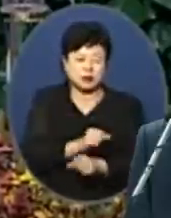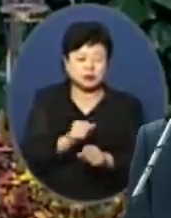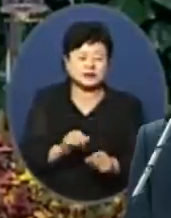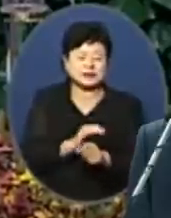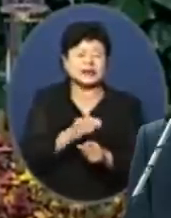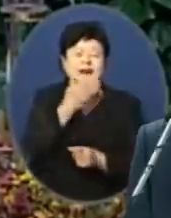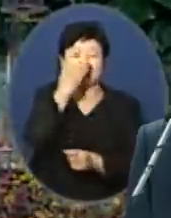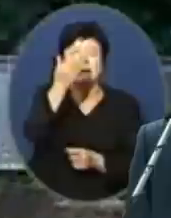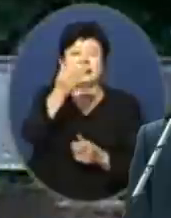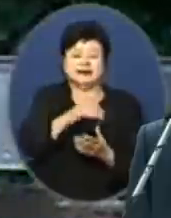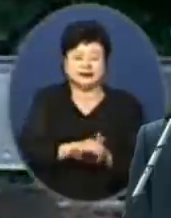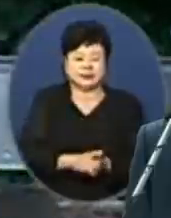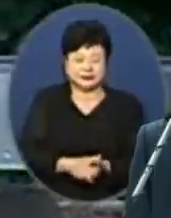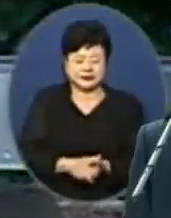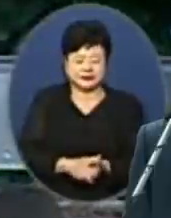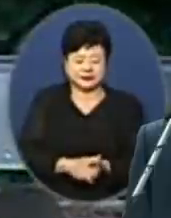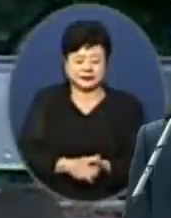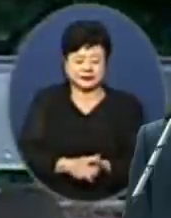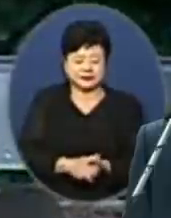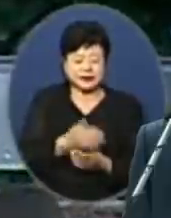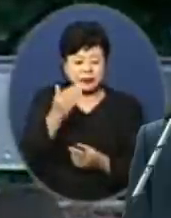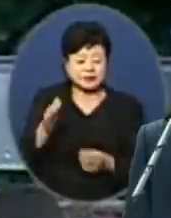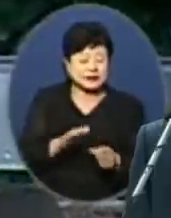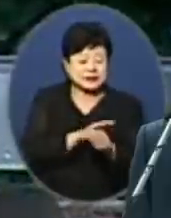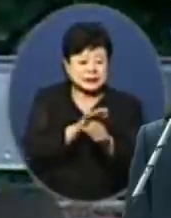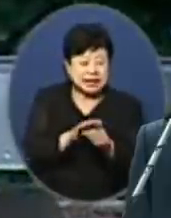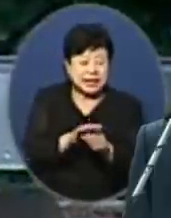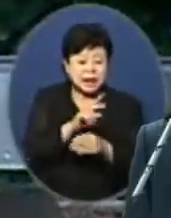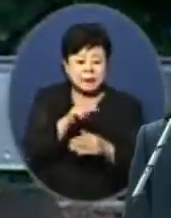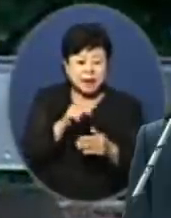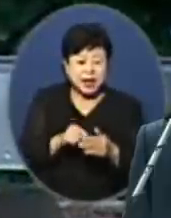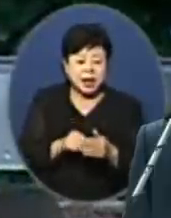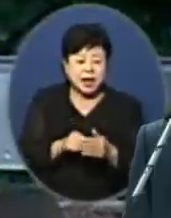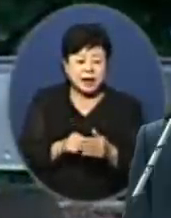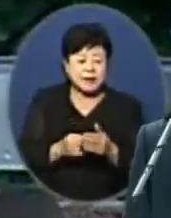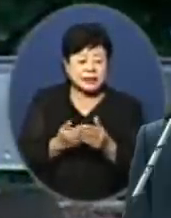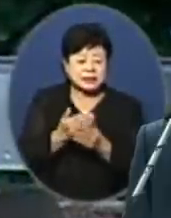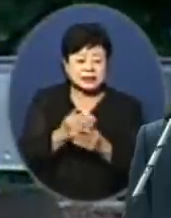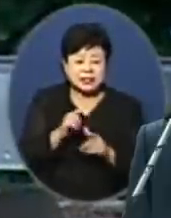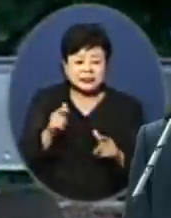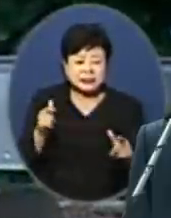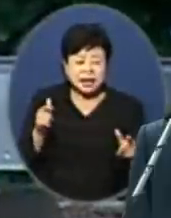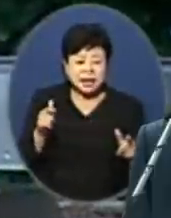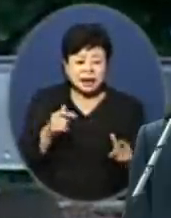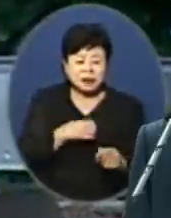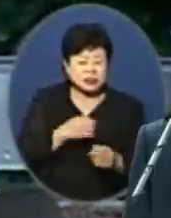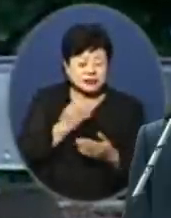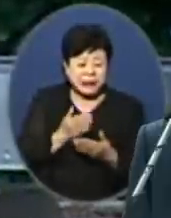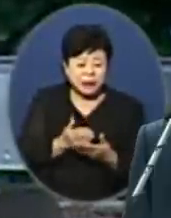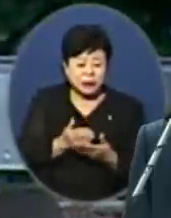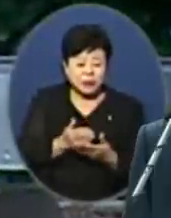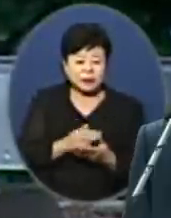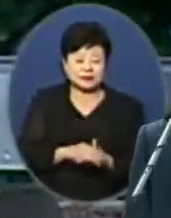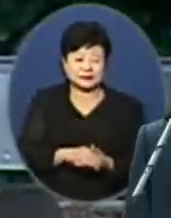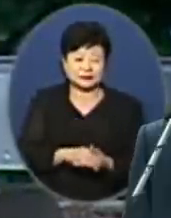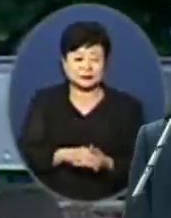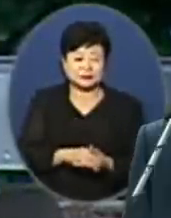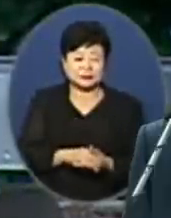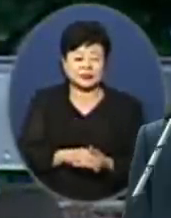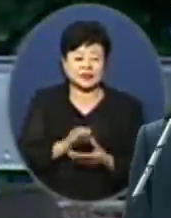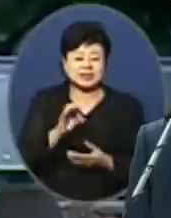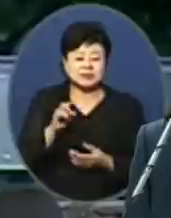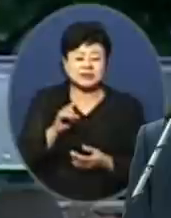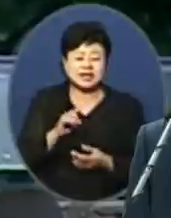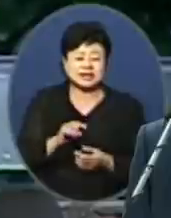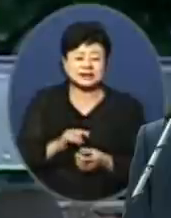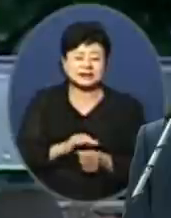살았습니다. 그러므로 여러분 사랑이 마음속에 끓어오르지 않는다고 염려하지 마십시오.